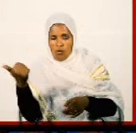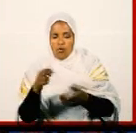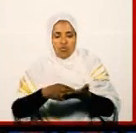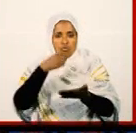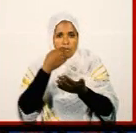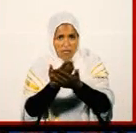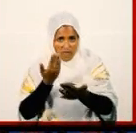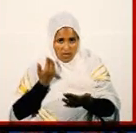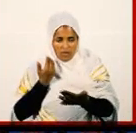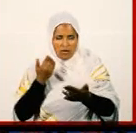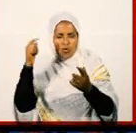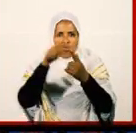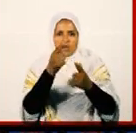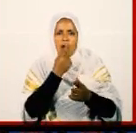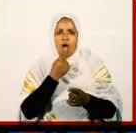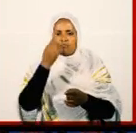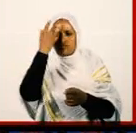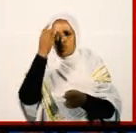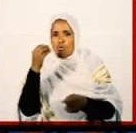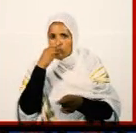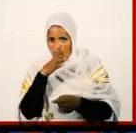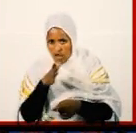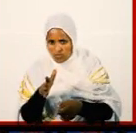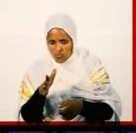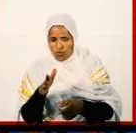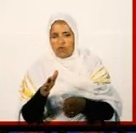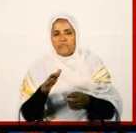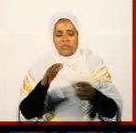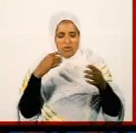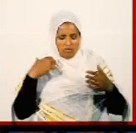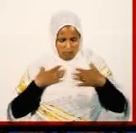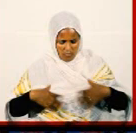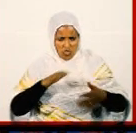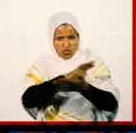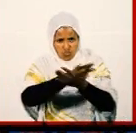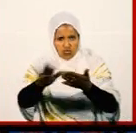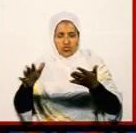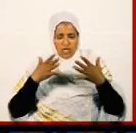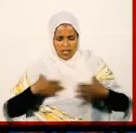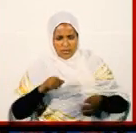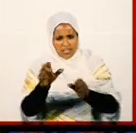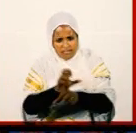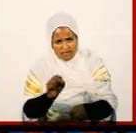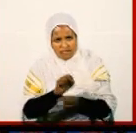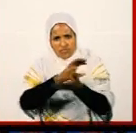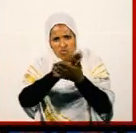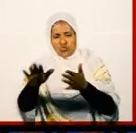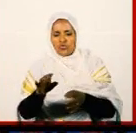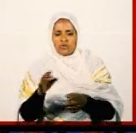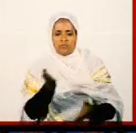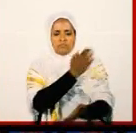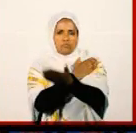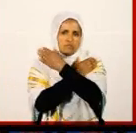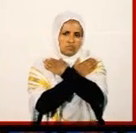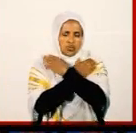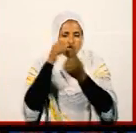ሌላው ከመቁረባቸው በፊት ወዳታቸው ያልሆነ ነገር እንዳይልኩ ገላቸውን አጥበው ልብሳቸውን አንጽተው